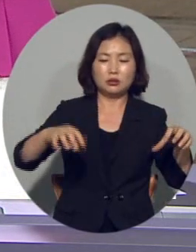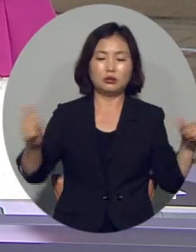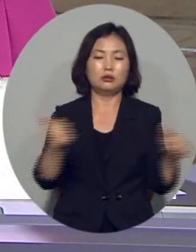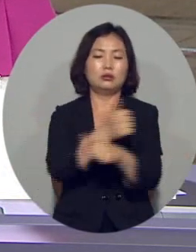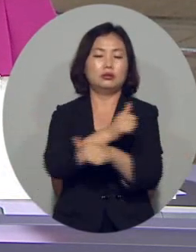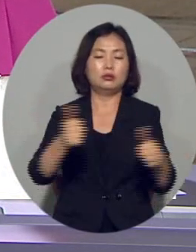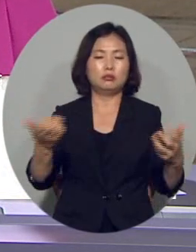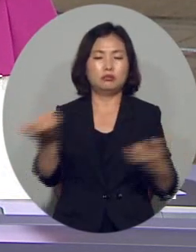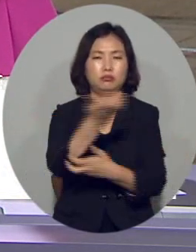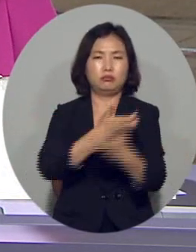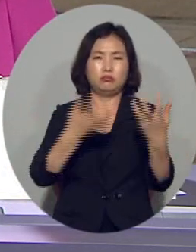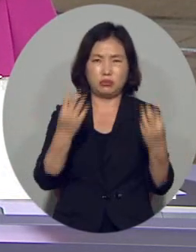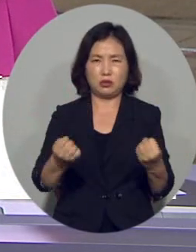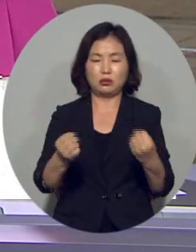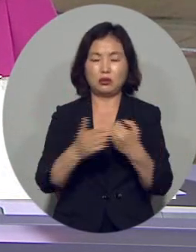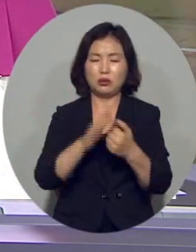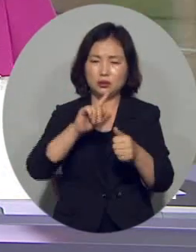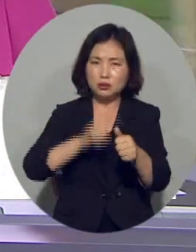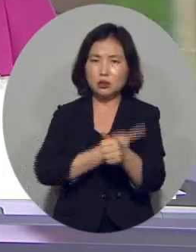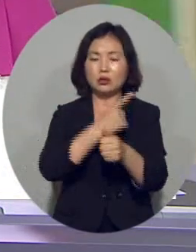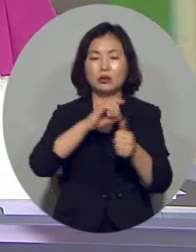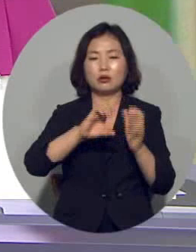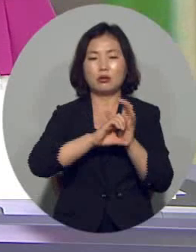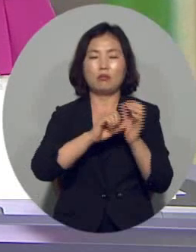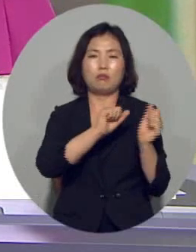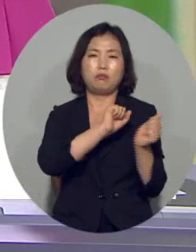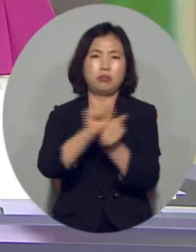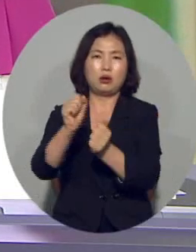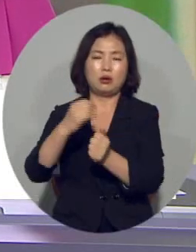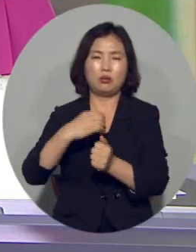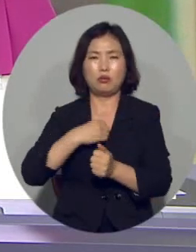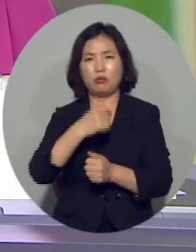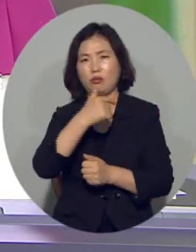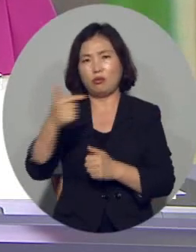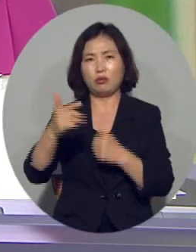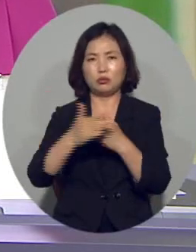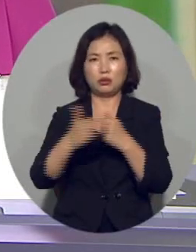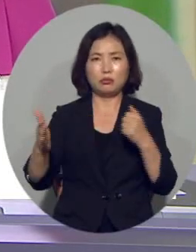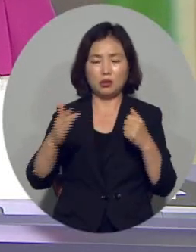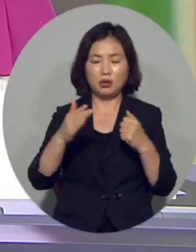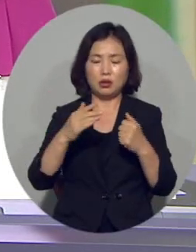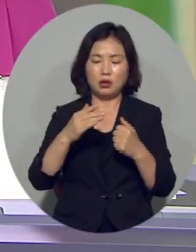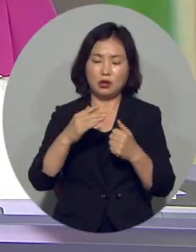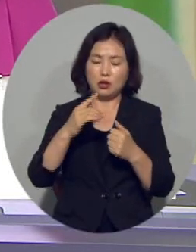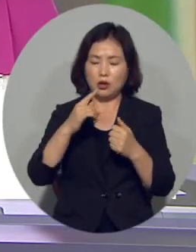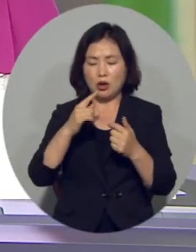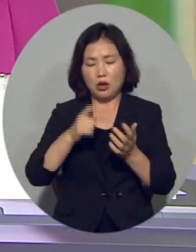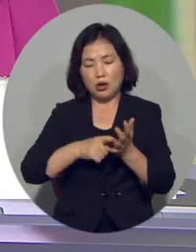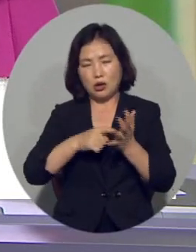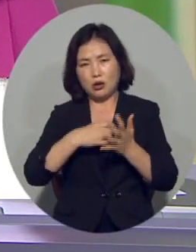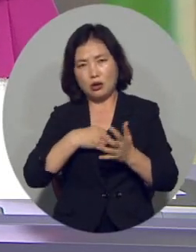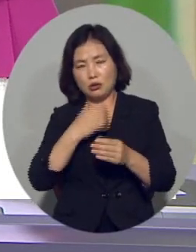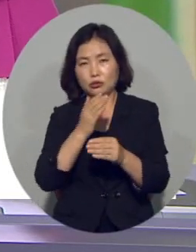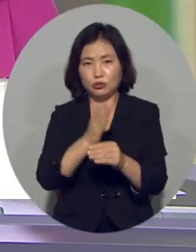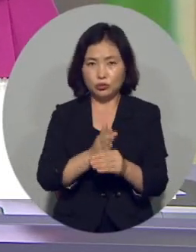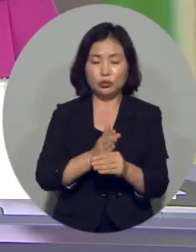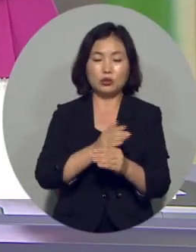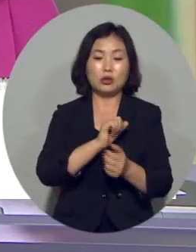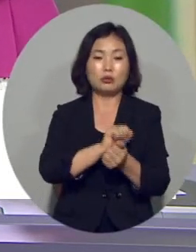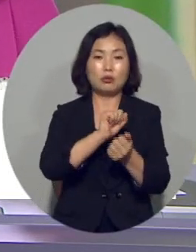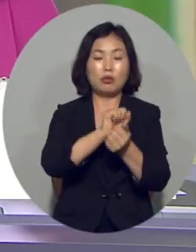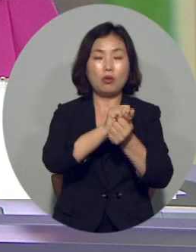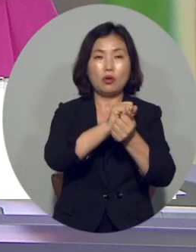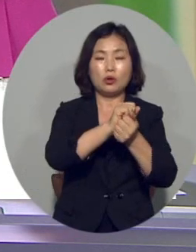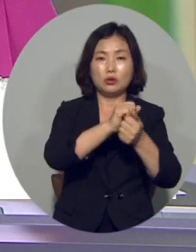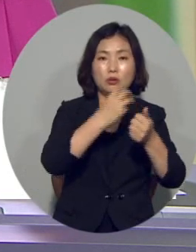예상됩니다 그만큼 컬은 알고 확산 가능성은 어느 때보다 커서 방역당국은 초비상 입니다 hk 가면 비율이